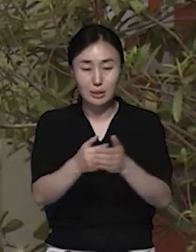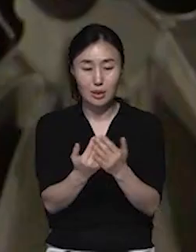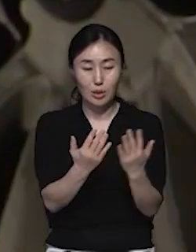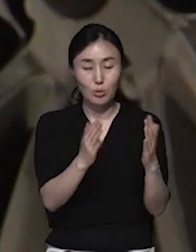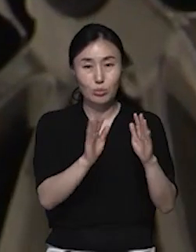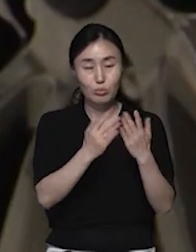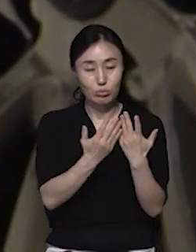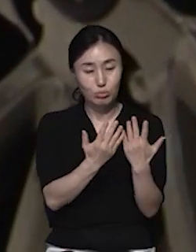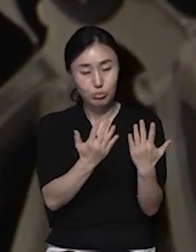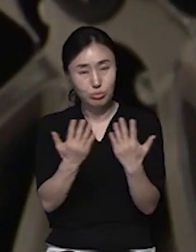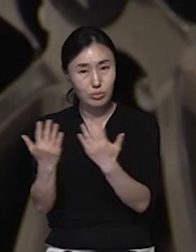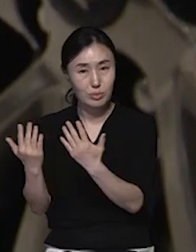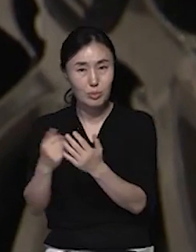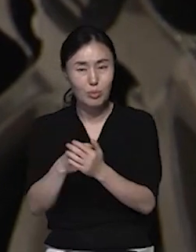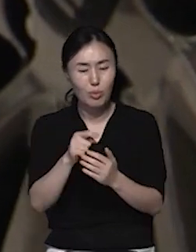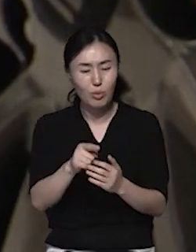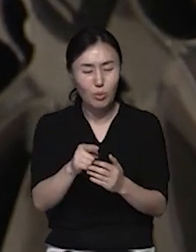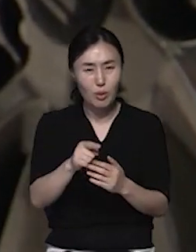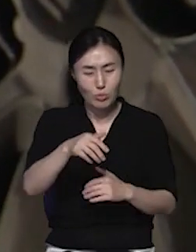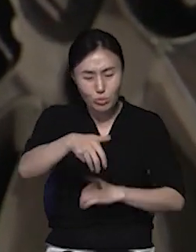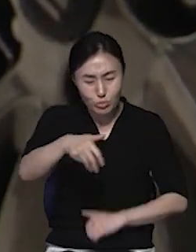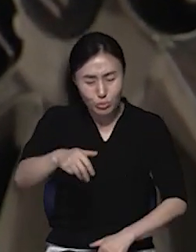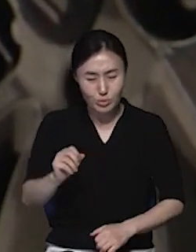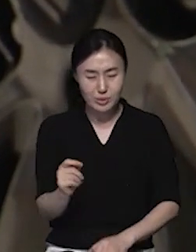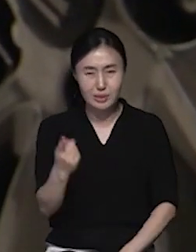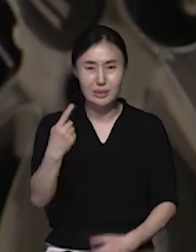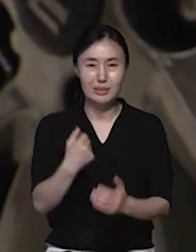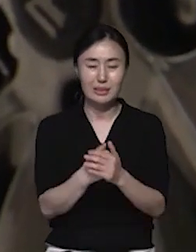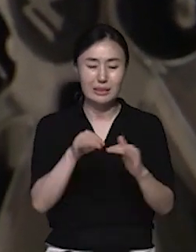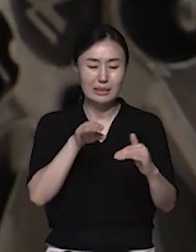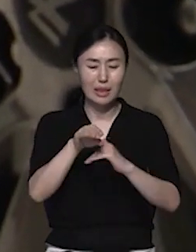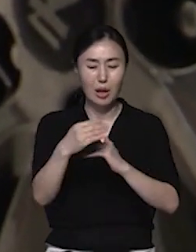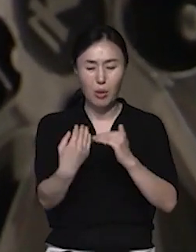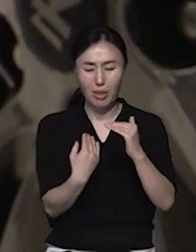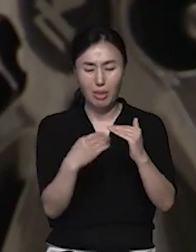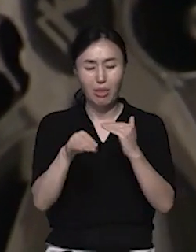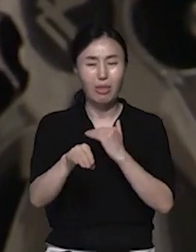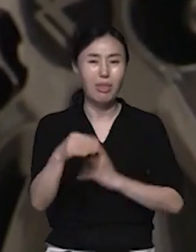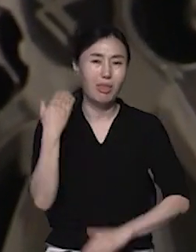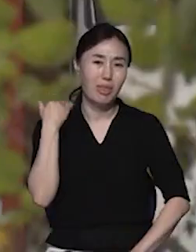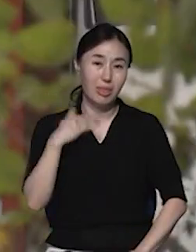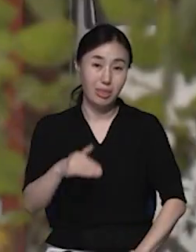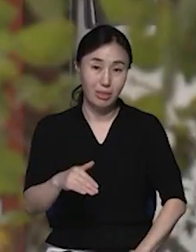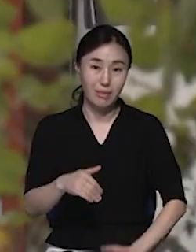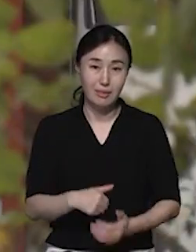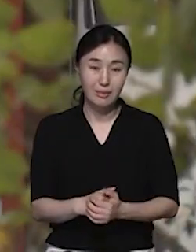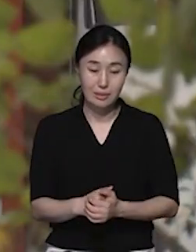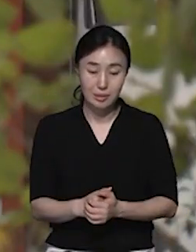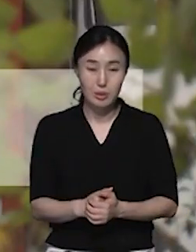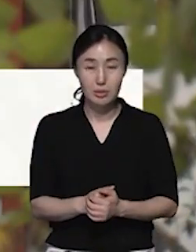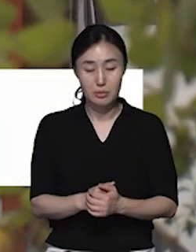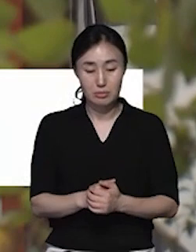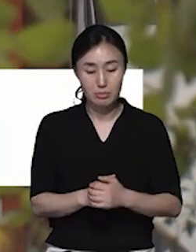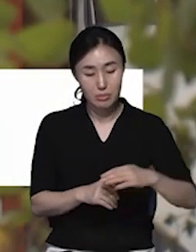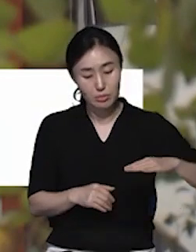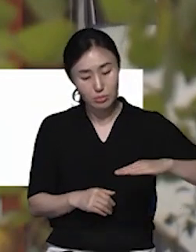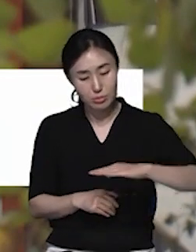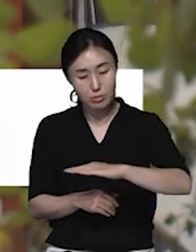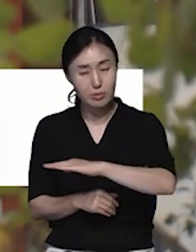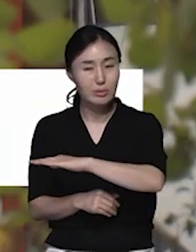중장비로 차량 출입이 사실상 어려워졌습니다. 지나가는 차량도 많이